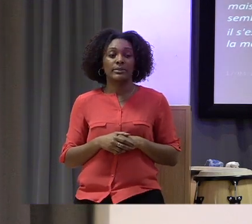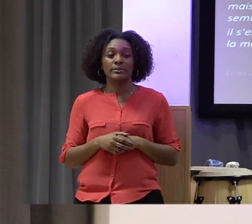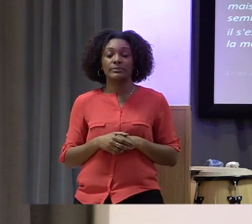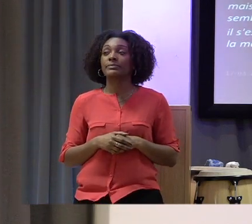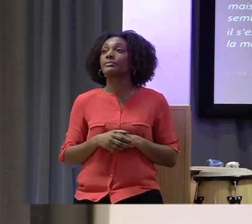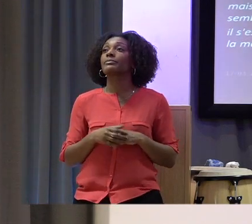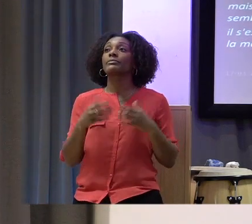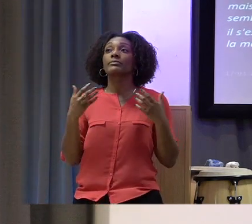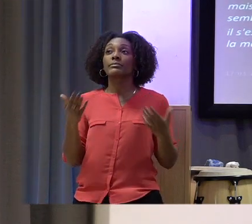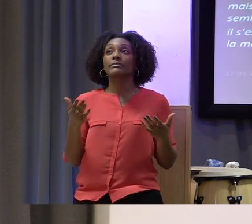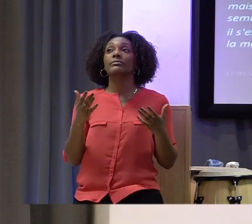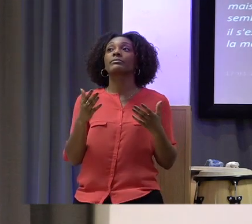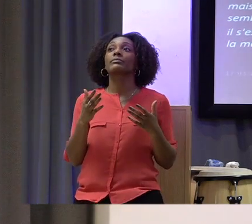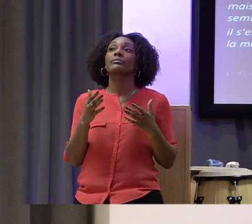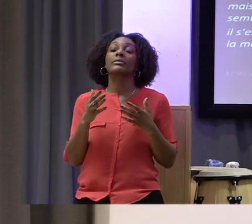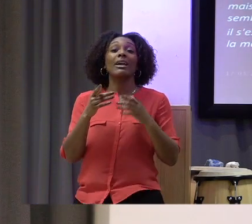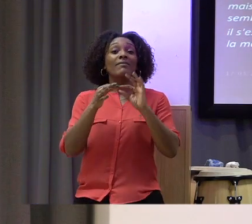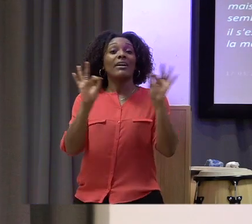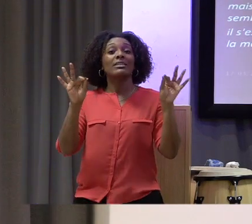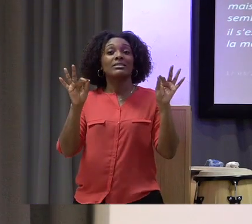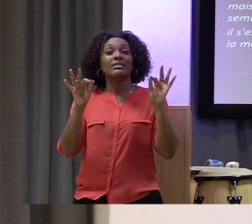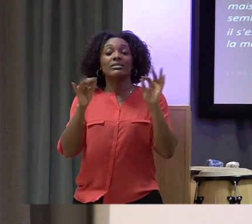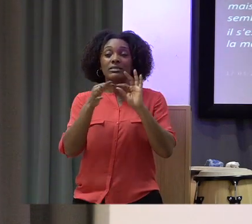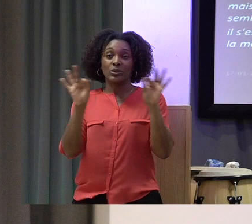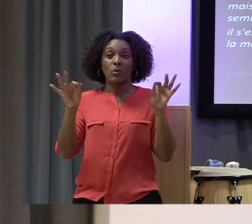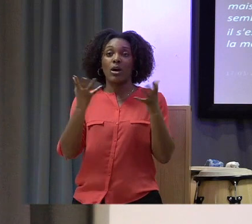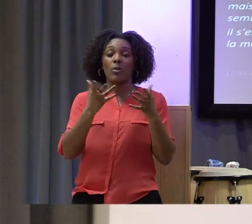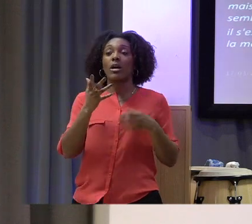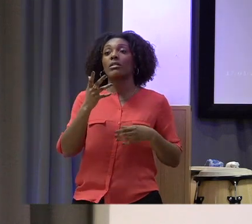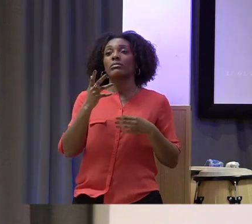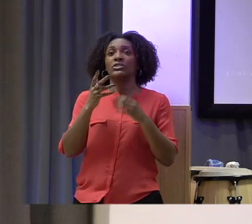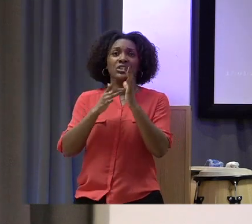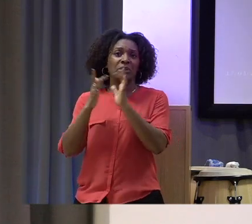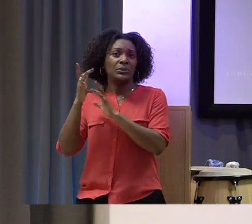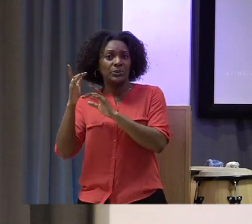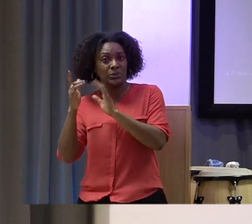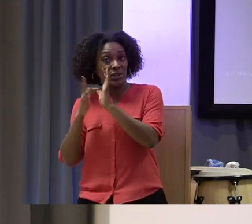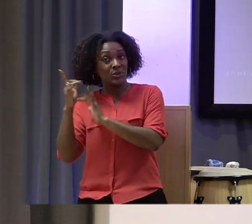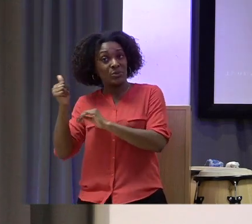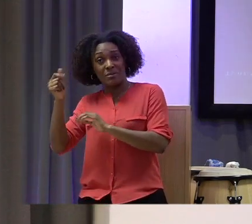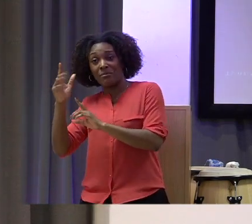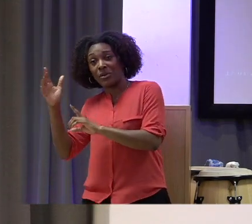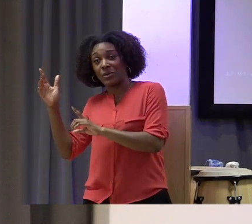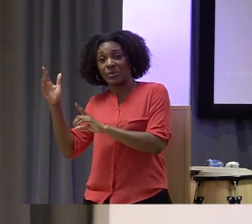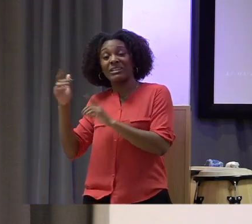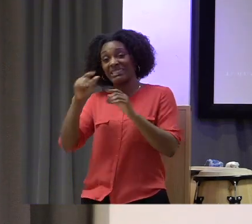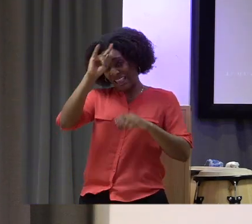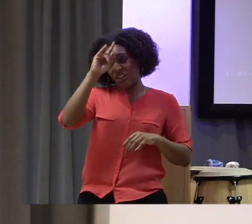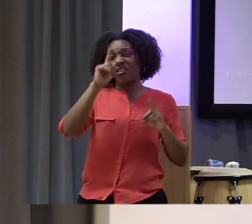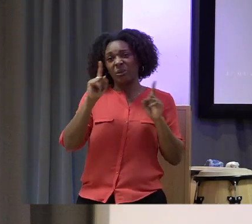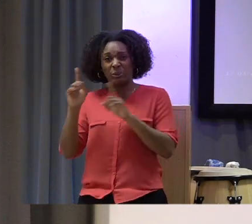Alors Jésus fut amené par l'Esprit dans le désert pour être tenté par le